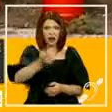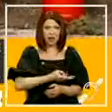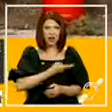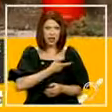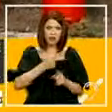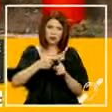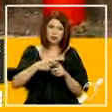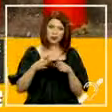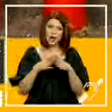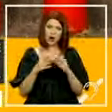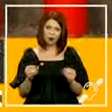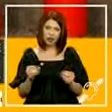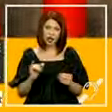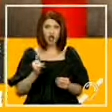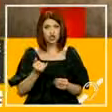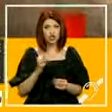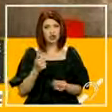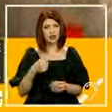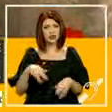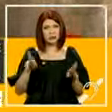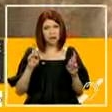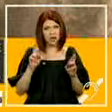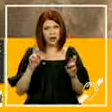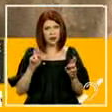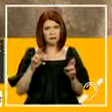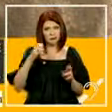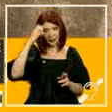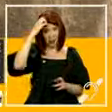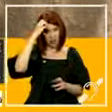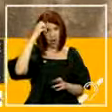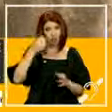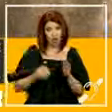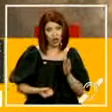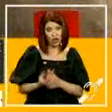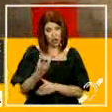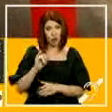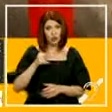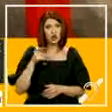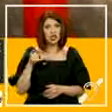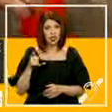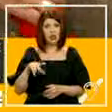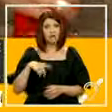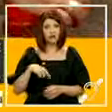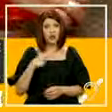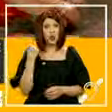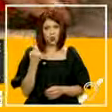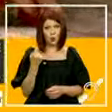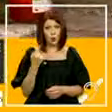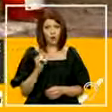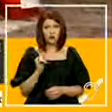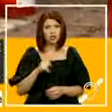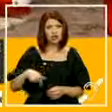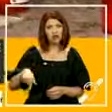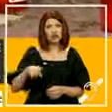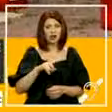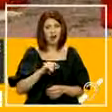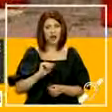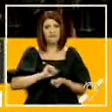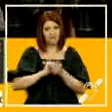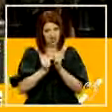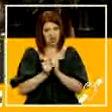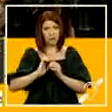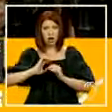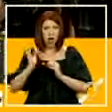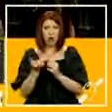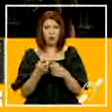a României și că speră că Charles al III-lea va fi și el unul dintre cei care va schimba